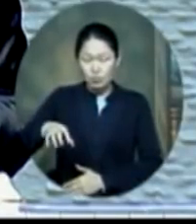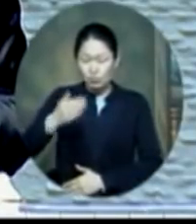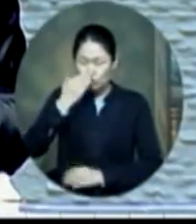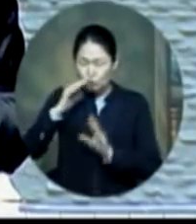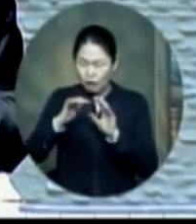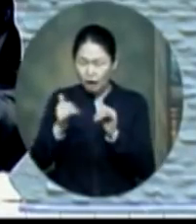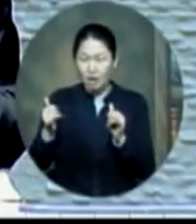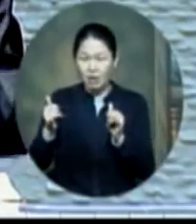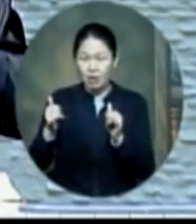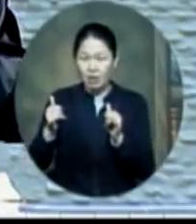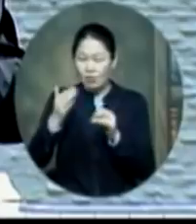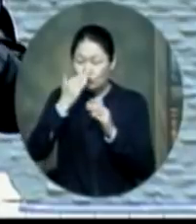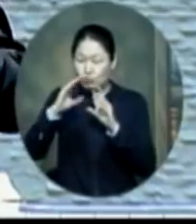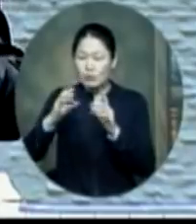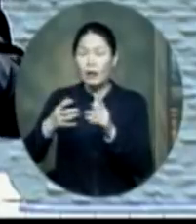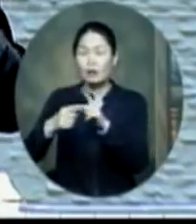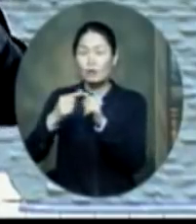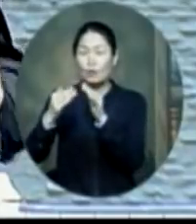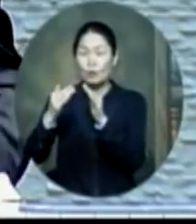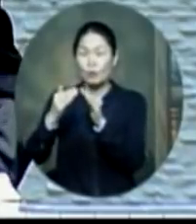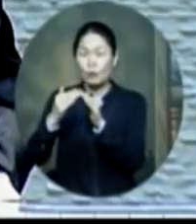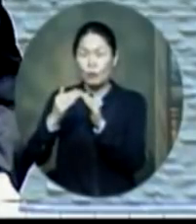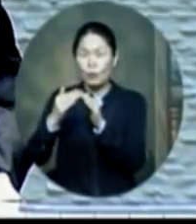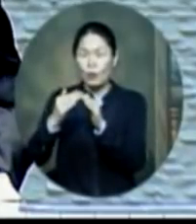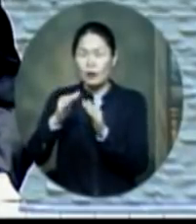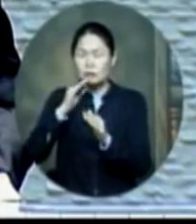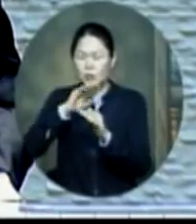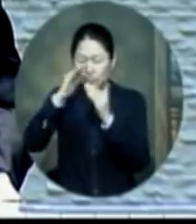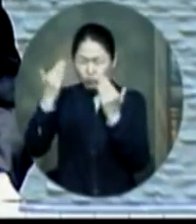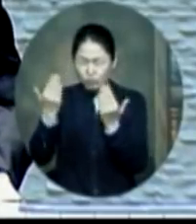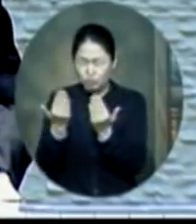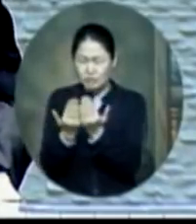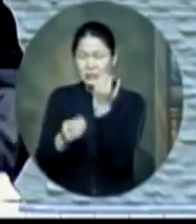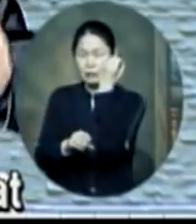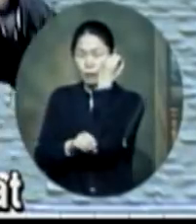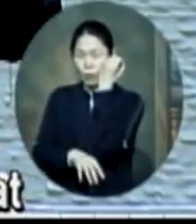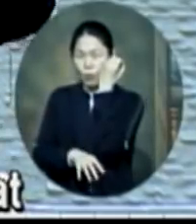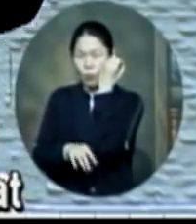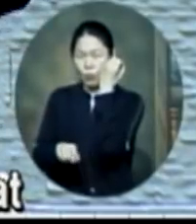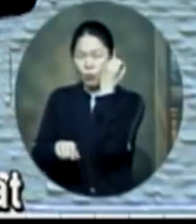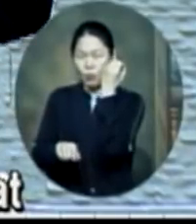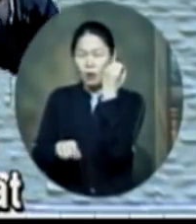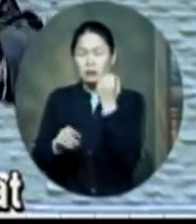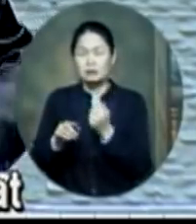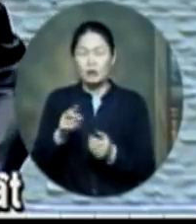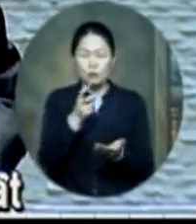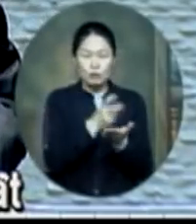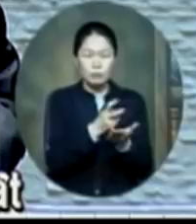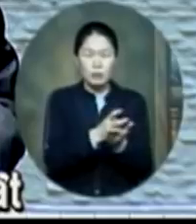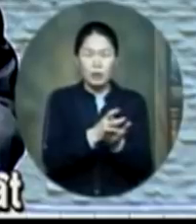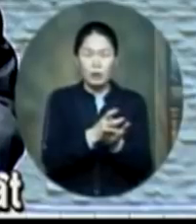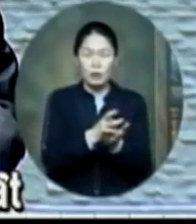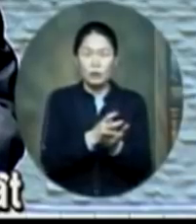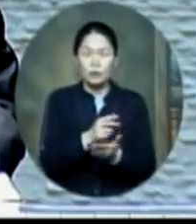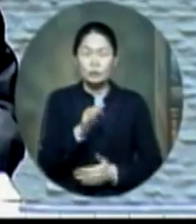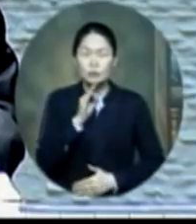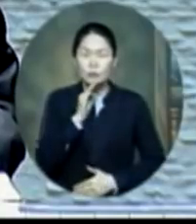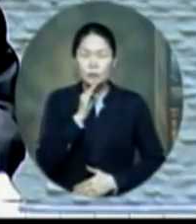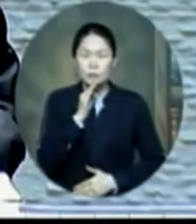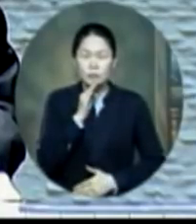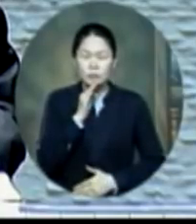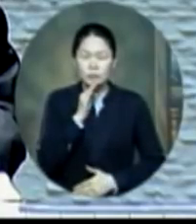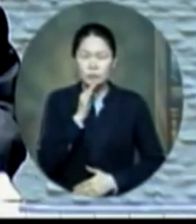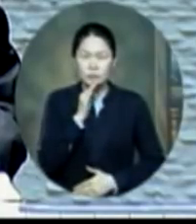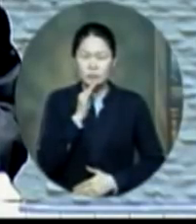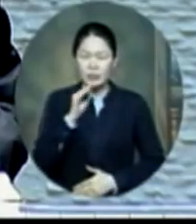총본산입니다. 뭐 율법은 생명과도 같은 것이에요. 예수님을 십자가에 못 박아 죽인 이유도 율법을